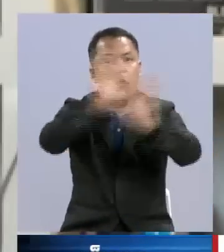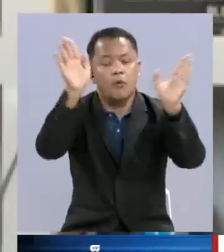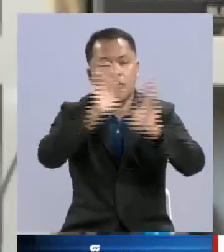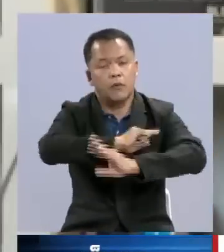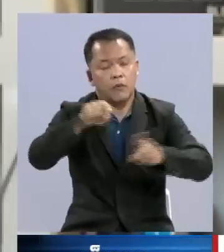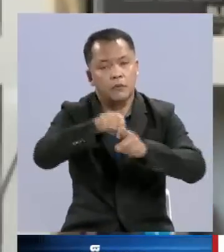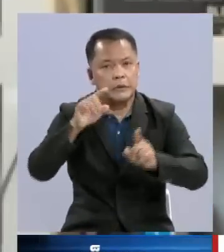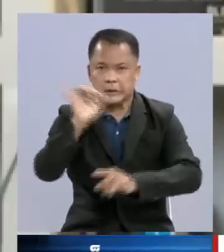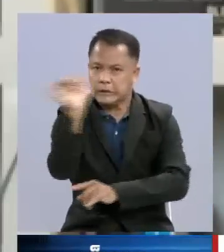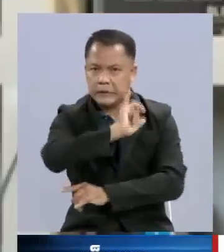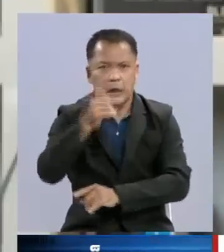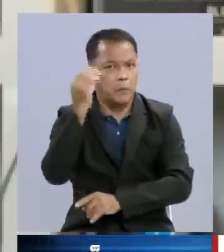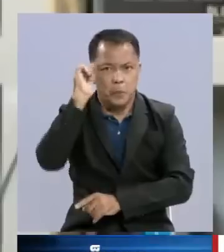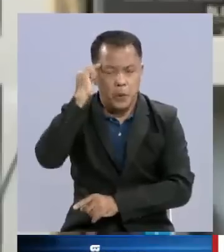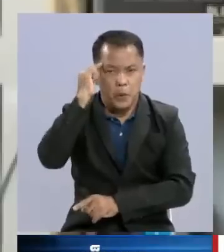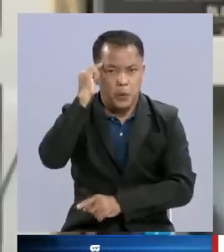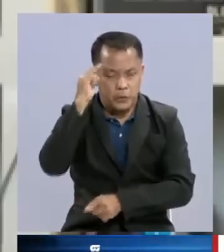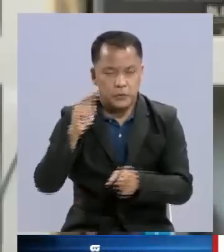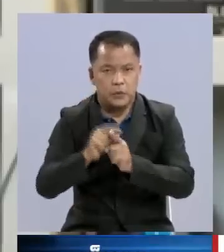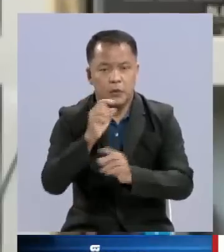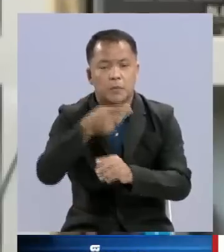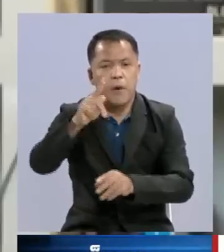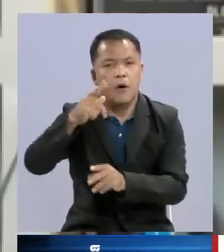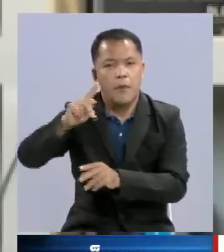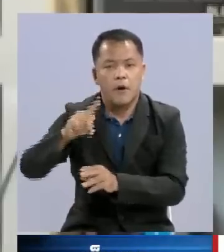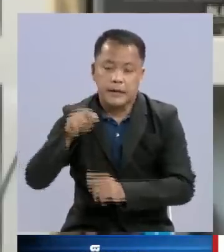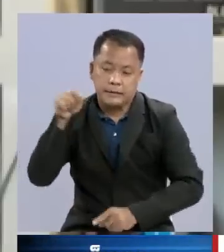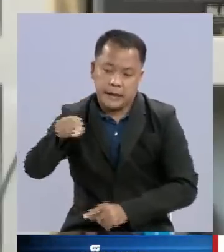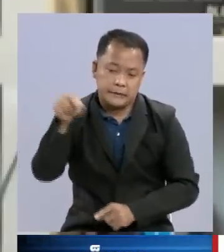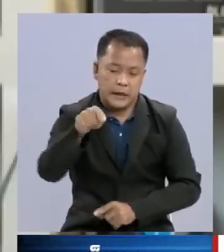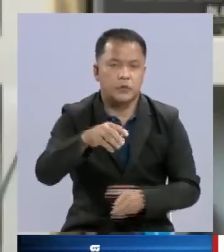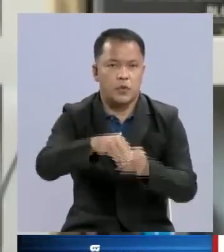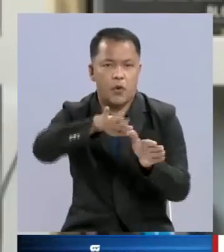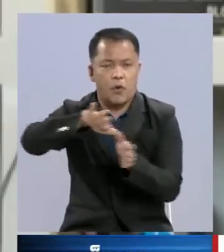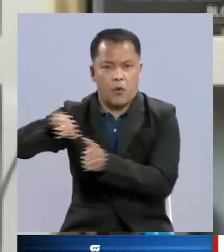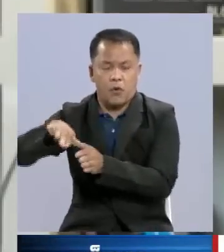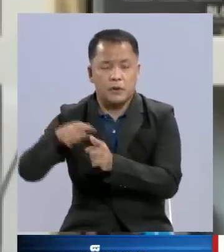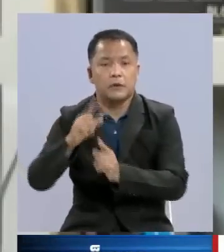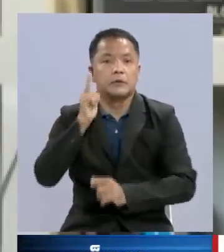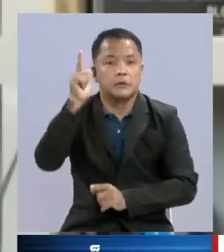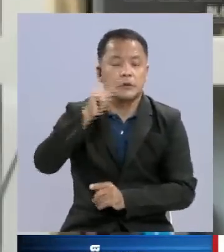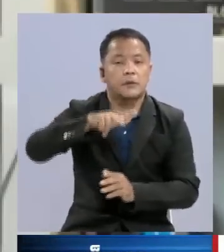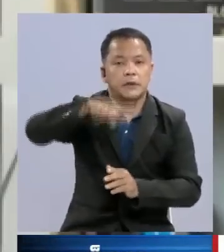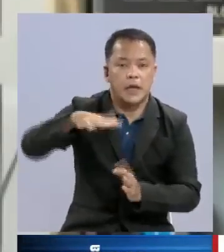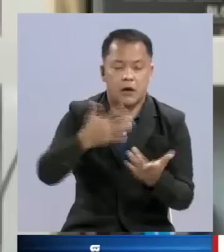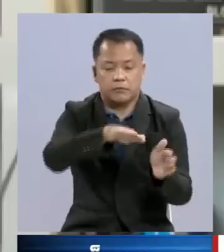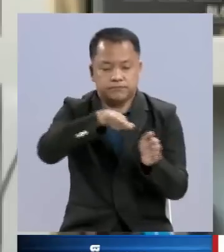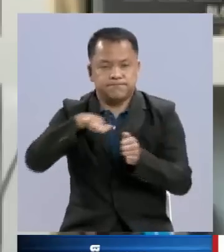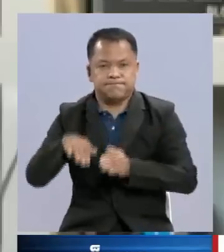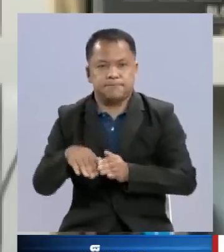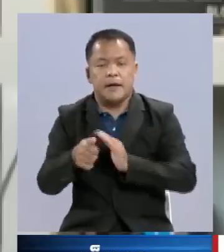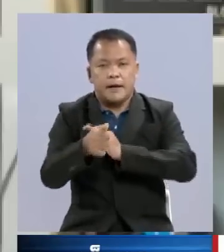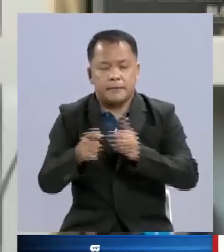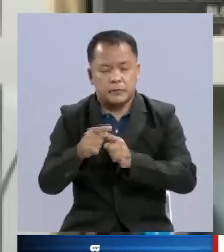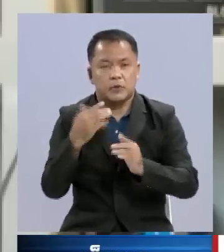ไม่ยังไม่มีใครล่วงรู้เมื่อสองป.สั่งลูกน้องอยู่ในที่ตั้งทักษิณเพื่อไทยจึงต้องถอยร่นเก